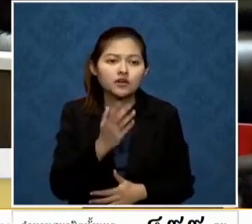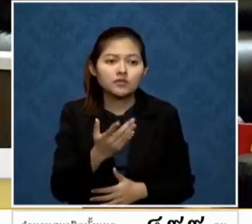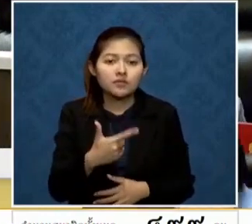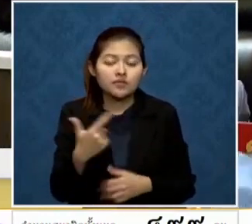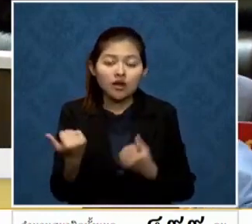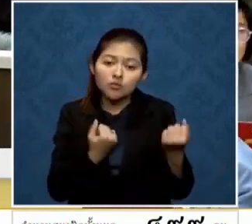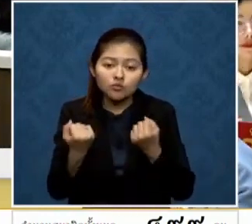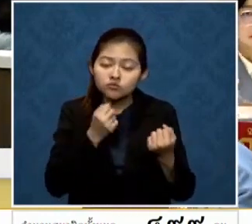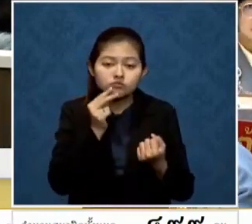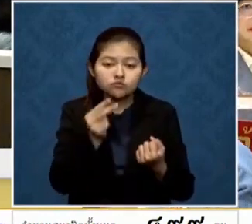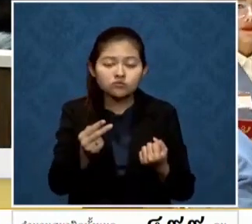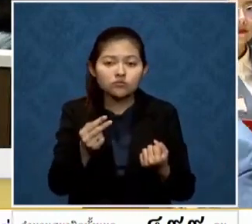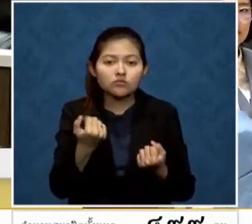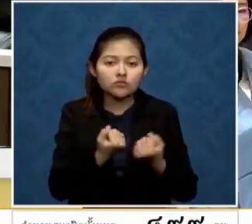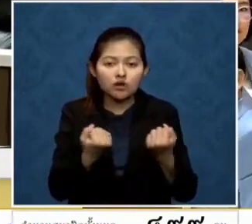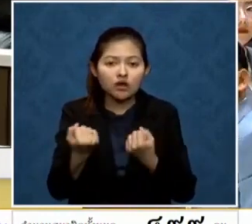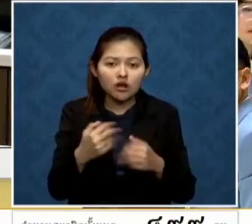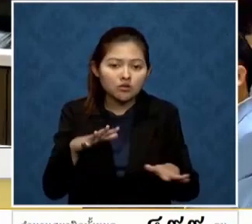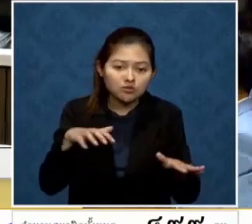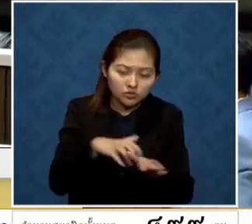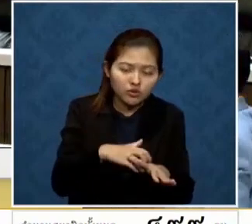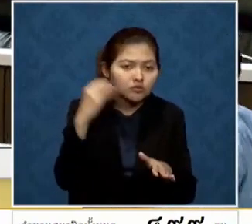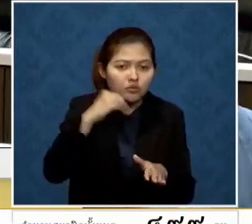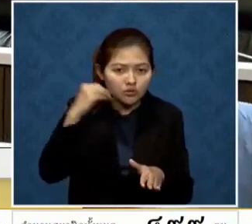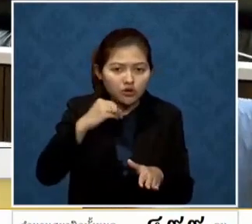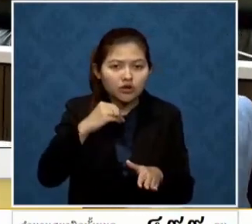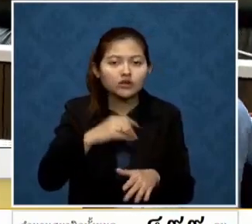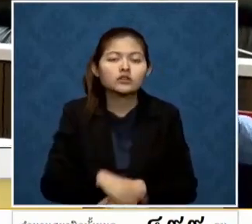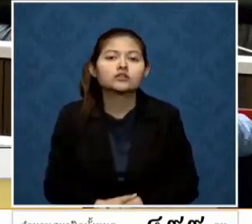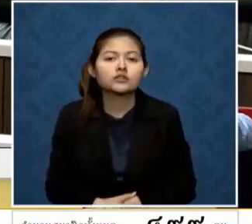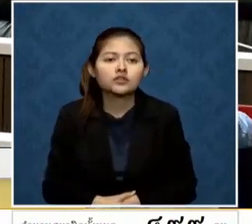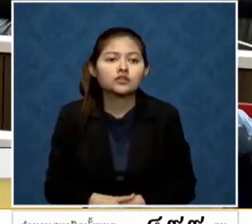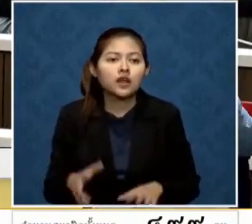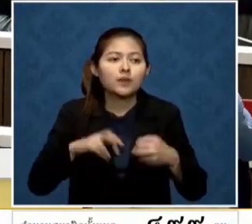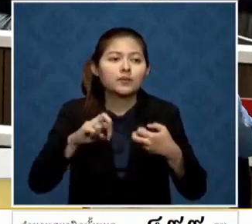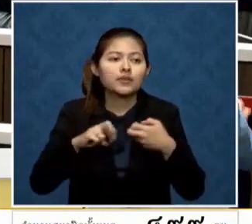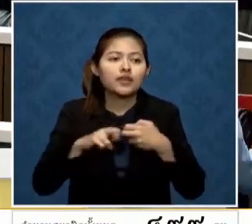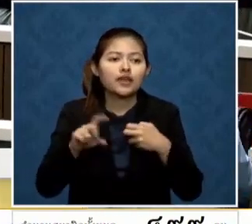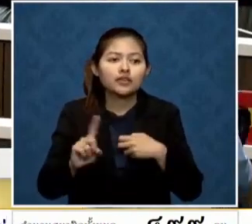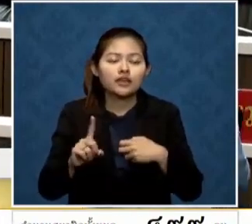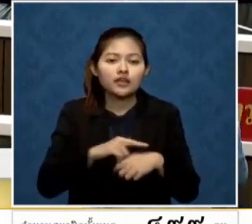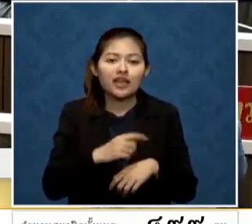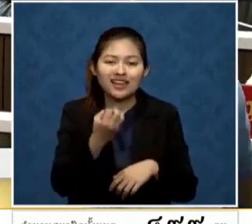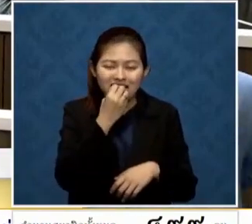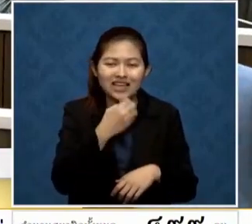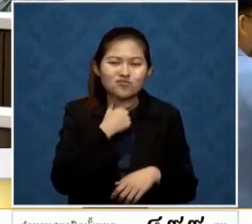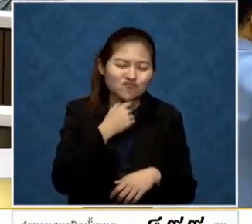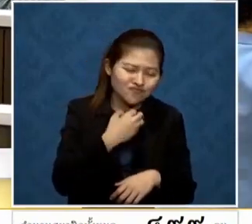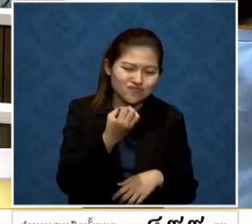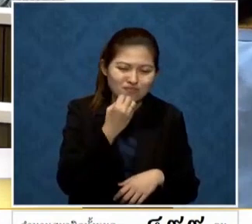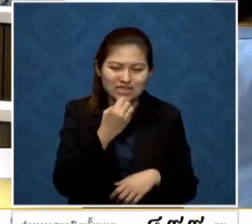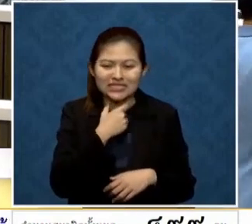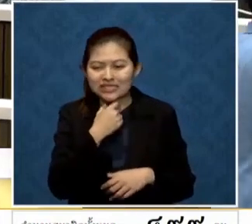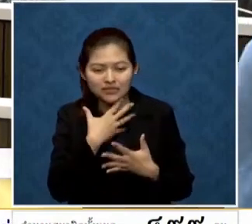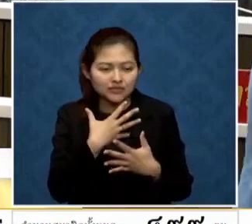นั้นนะครับท่านจะเห็นว่ามีอุบัติเหตุเกิดขึ้นบ่อยครั้งแล้วอีกปัญหานึงก็คือว่าเมื่อลิงไม่มีอาหารนะครับก็จะไปบุก